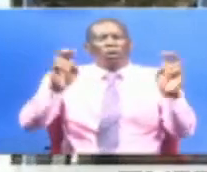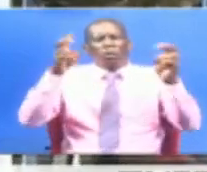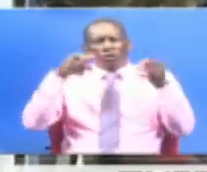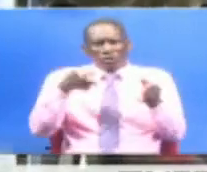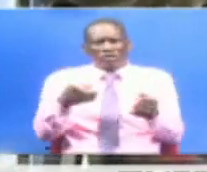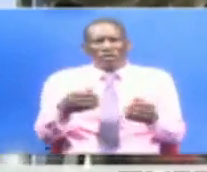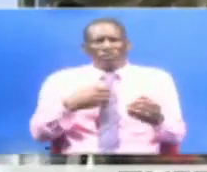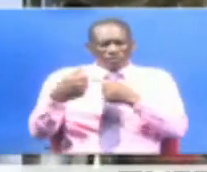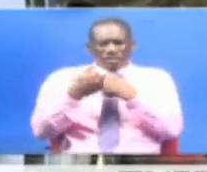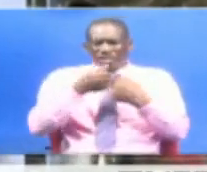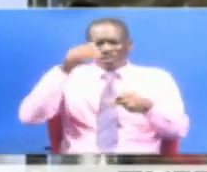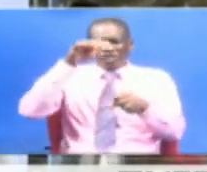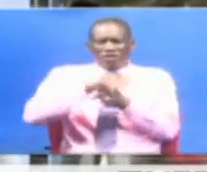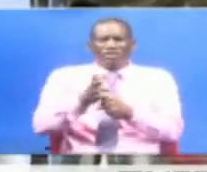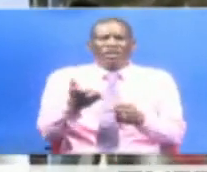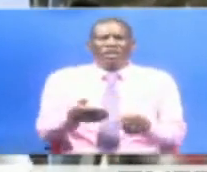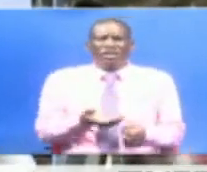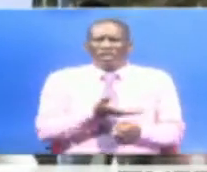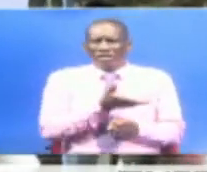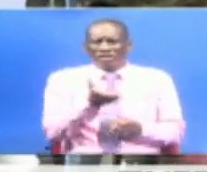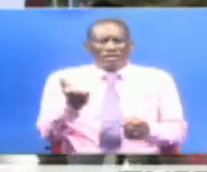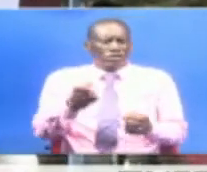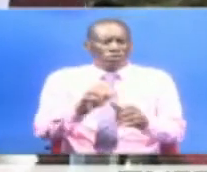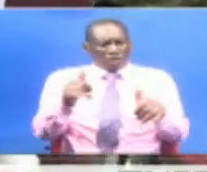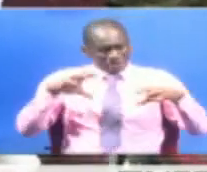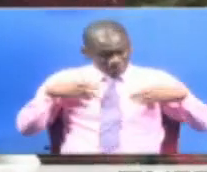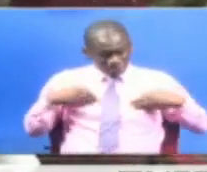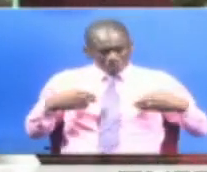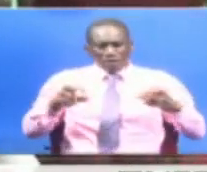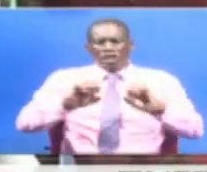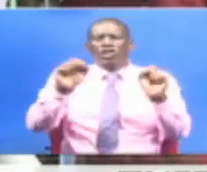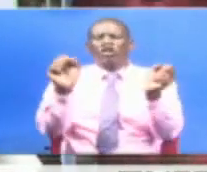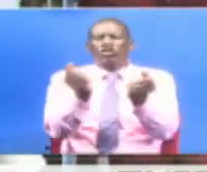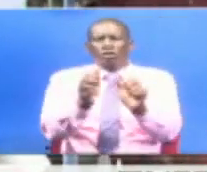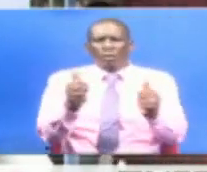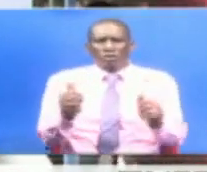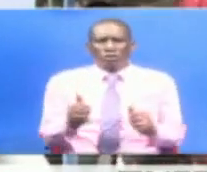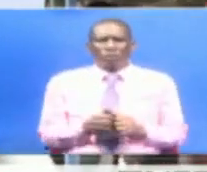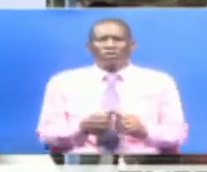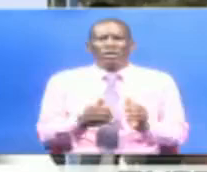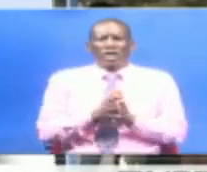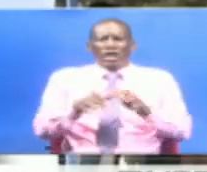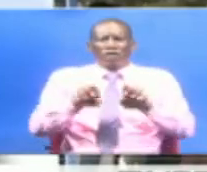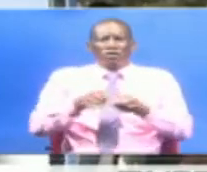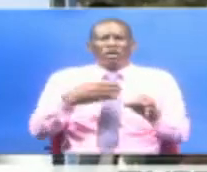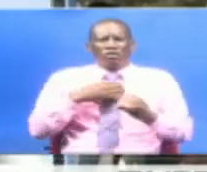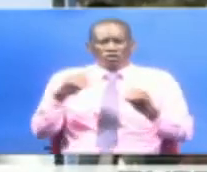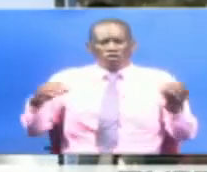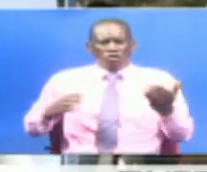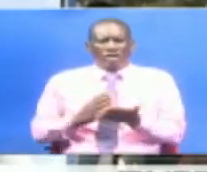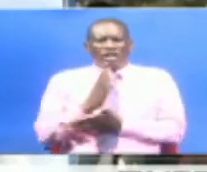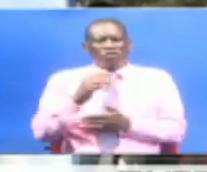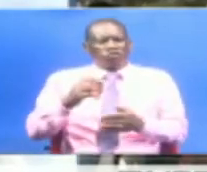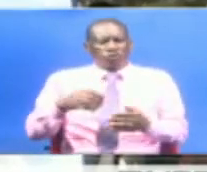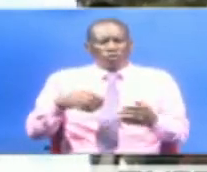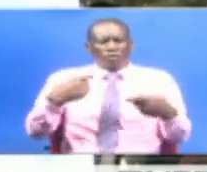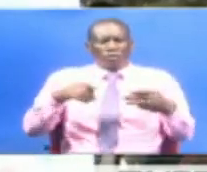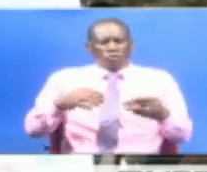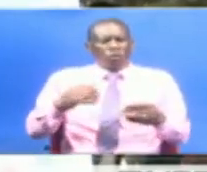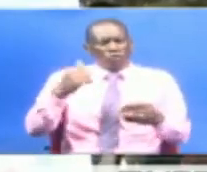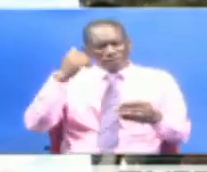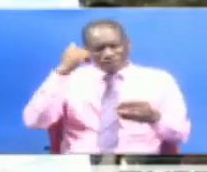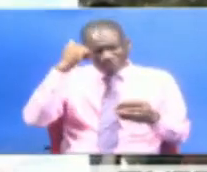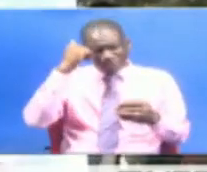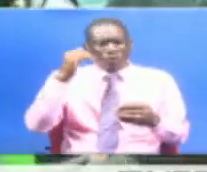changamoto kubwa sana. Hawajatambulika. Hiyo naweza kusema hawajatambulika na hawana rights vile ambavyo inasemekana kwamba